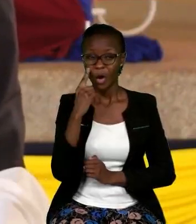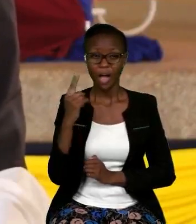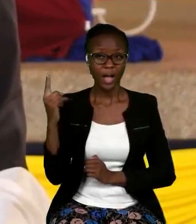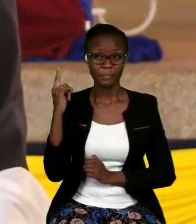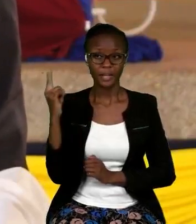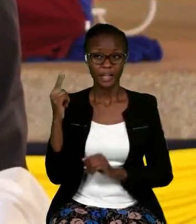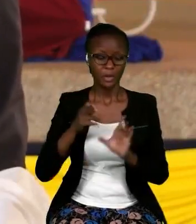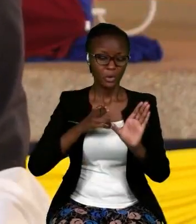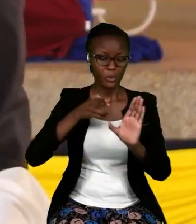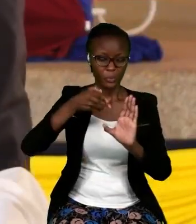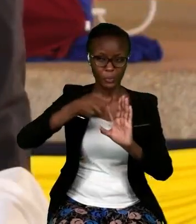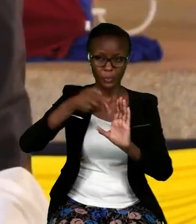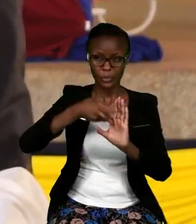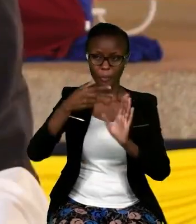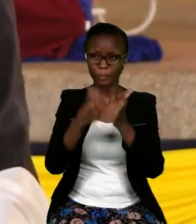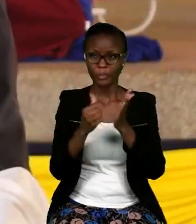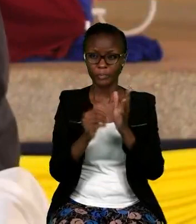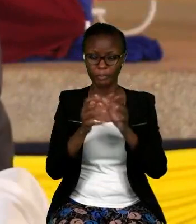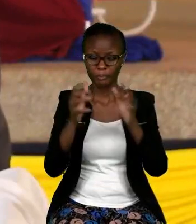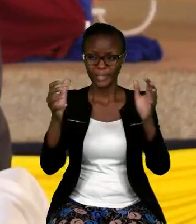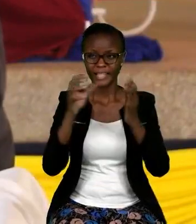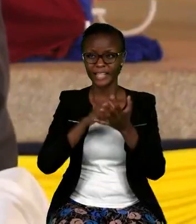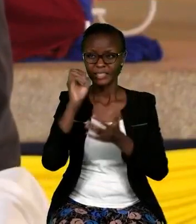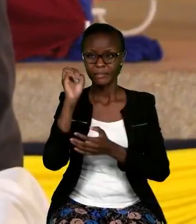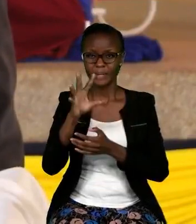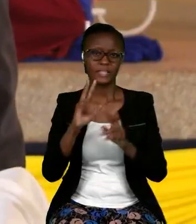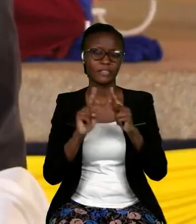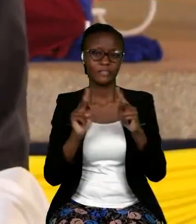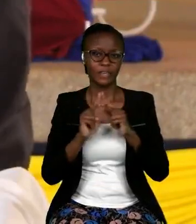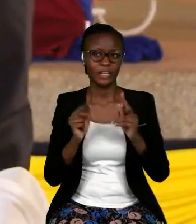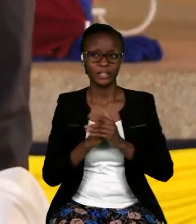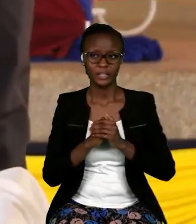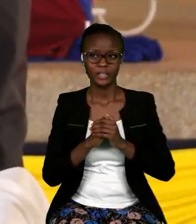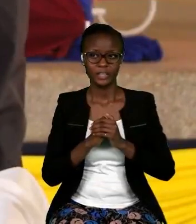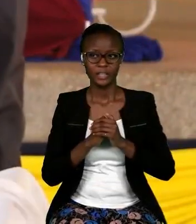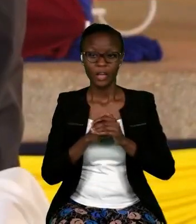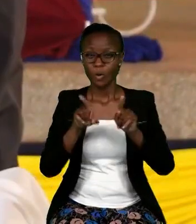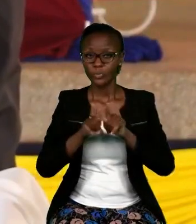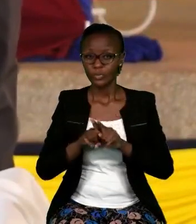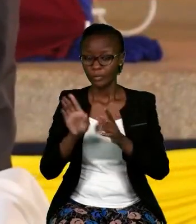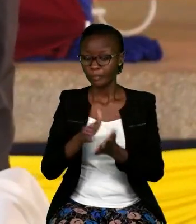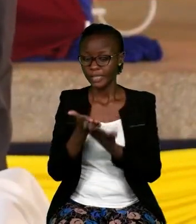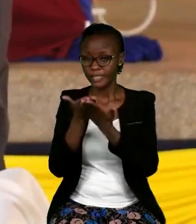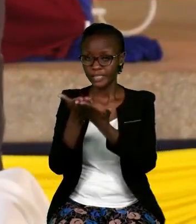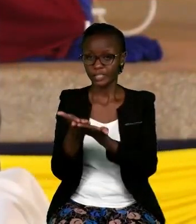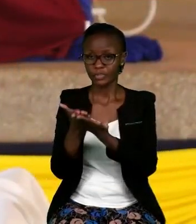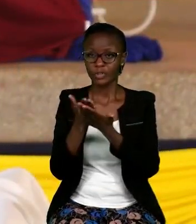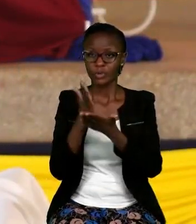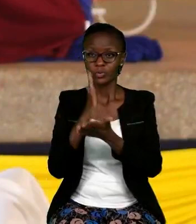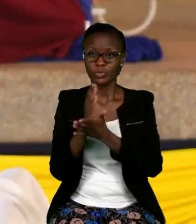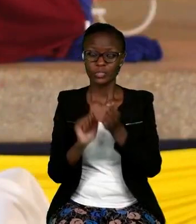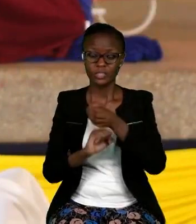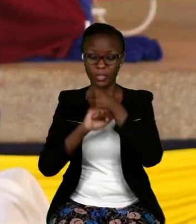ambaye imekuwa shida kwa wananchi. Na hiyo petition mheshimiwa ambayo tutakuwa tutaunga